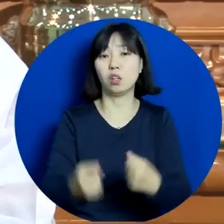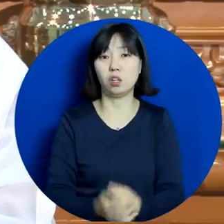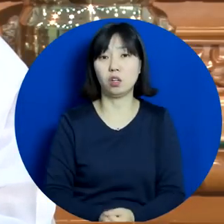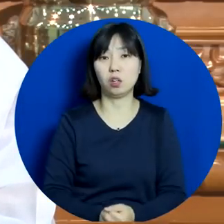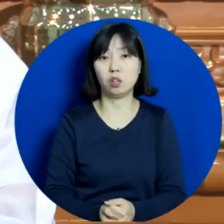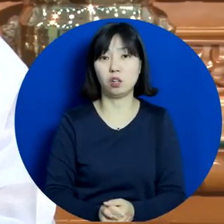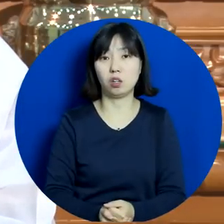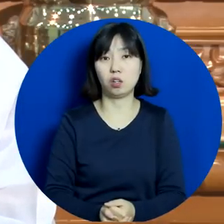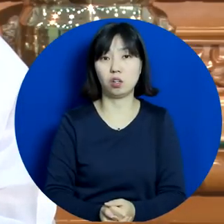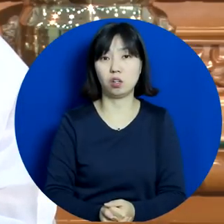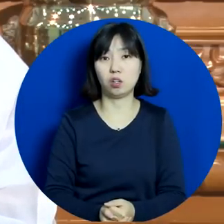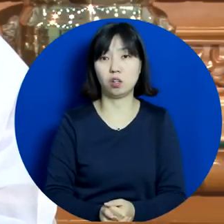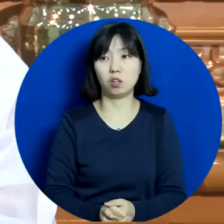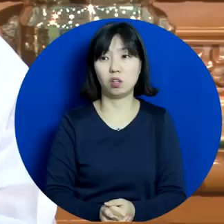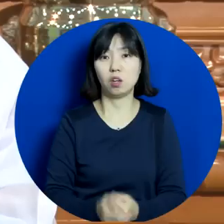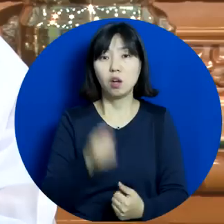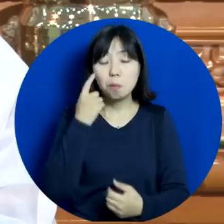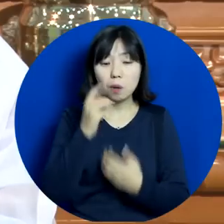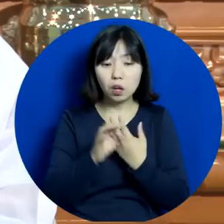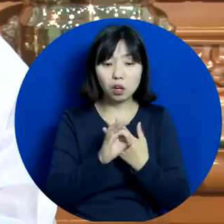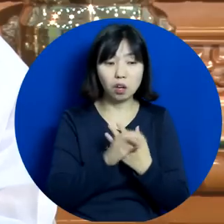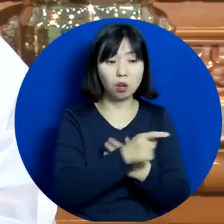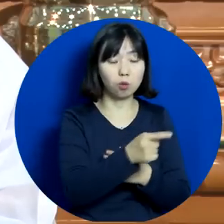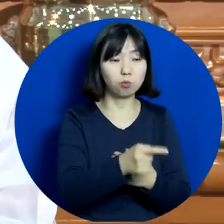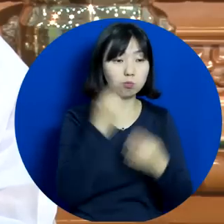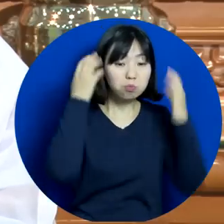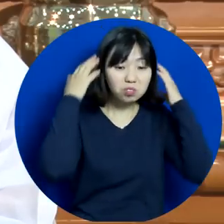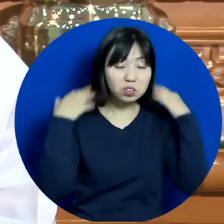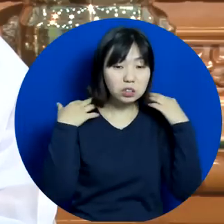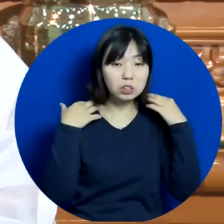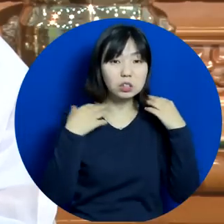먹어도 성불할 수 있다 없다? 있다 이 말이야.